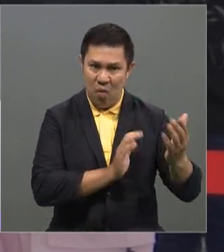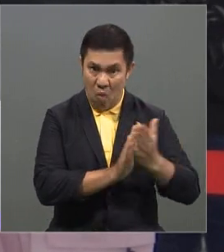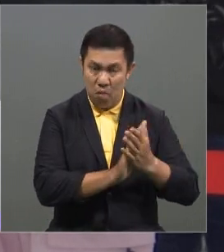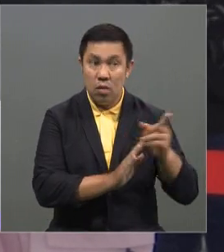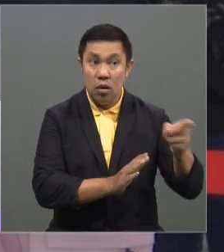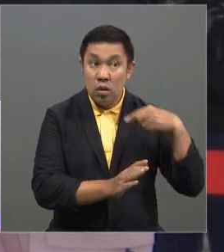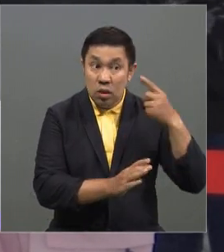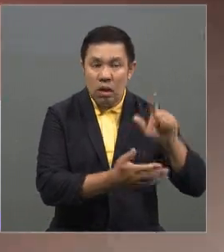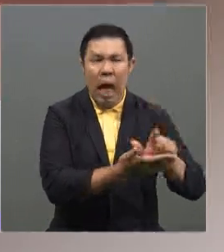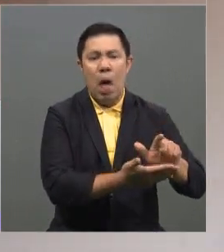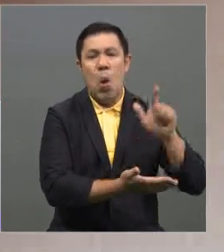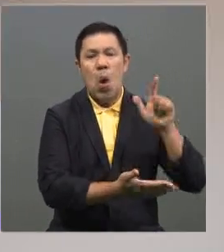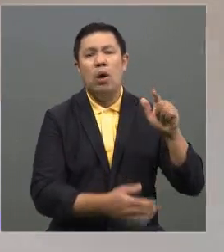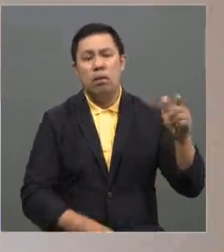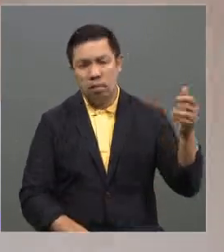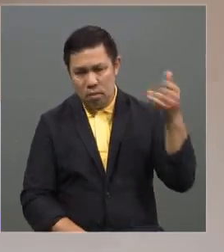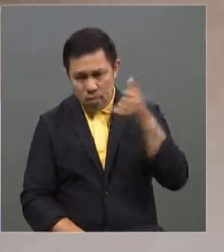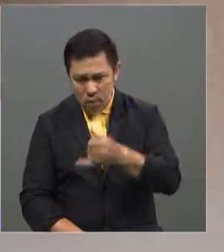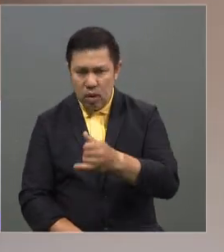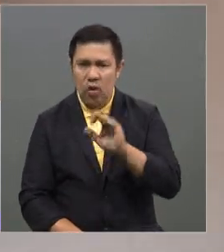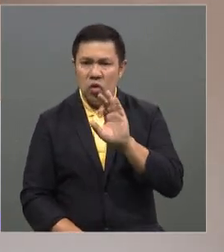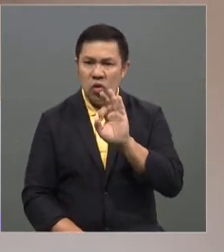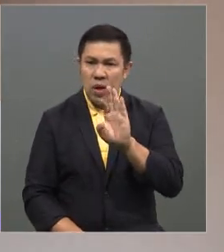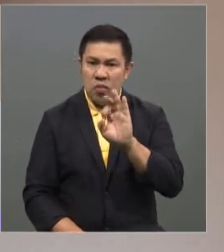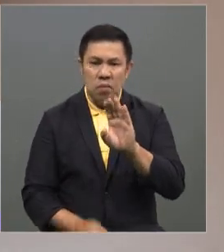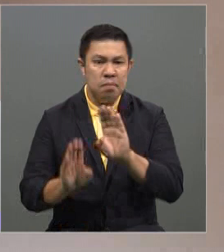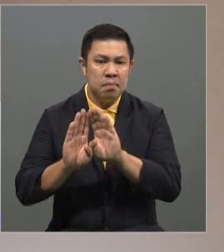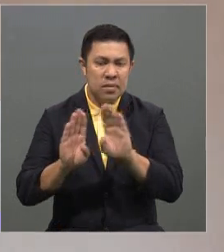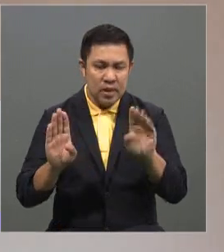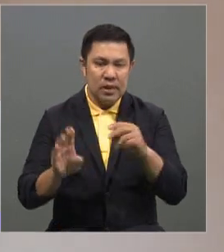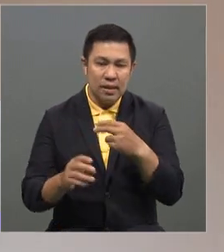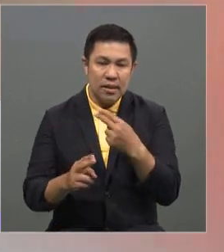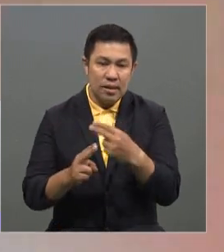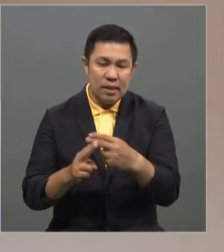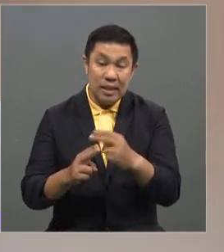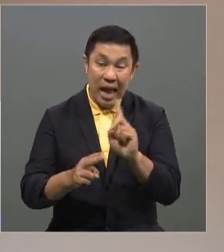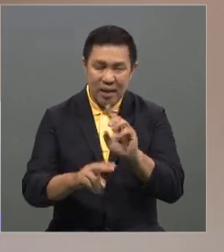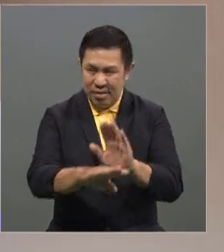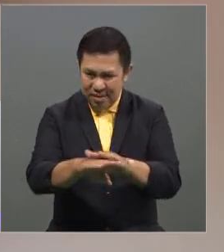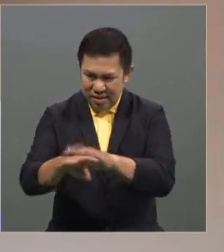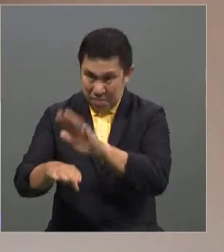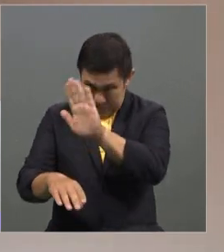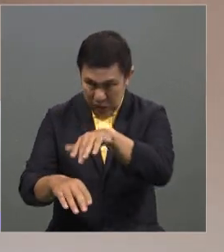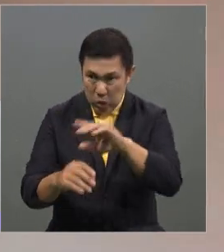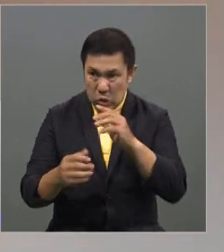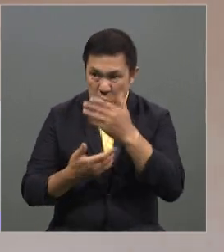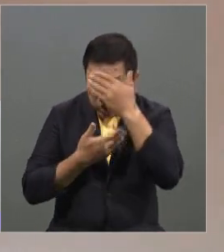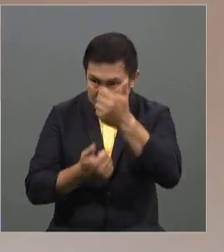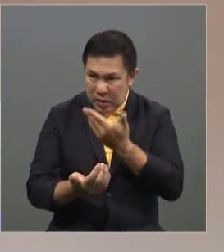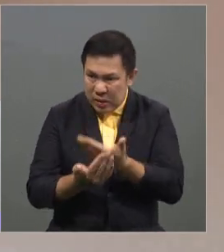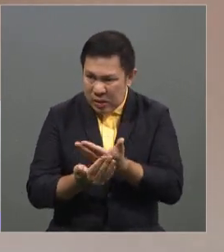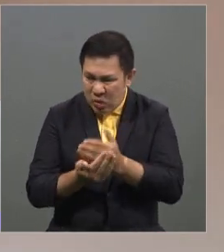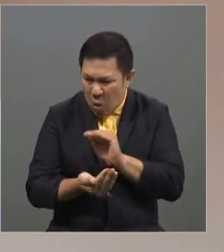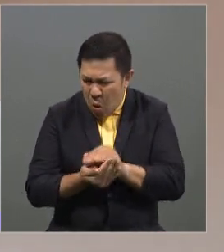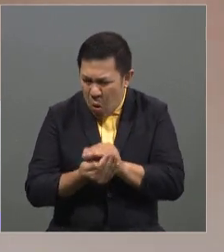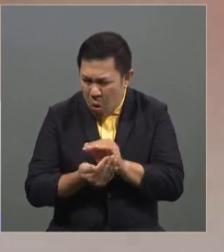ประภาเนี่ยเขาจะลาออกไปแล้วก็ไปเปิดเพจ Facebook นะครับในเพจหนึ่งเนี่ยเชิญชวนให้คนมาลงทุนออมทองตัวเ